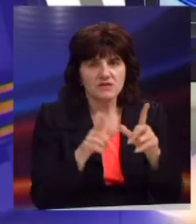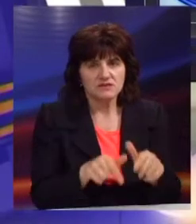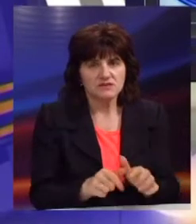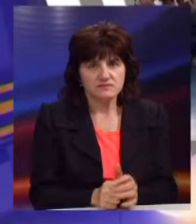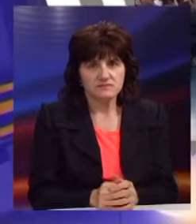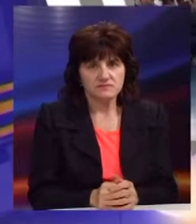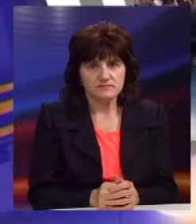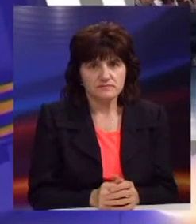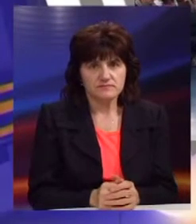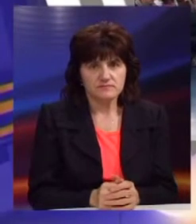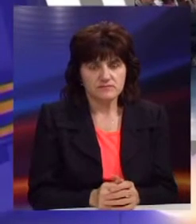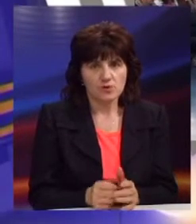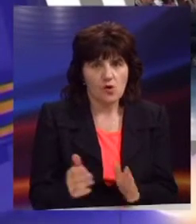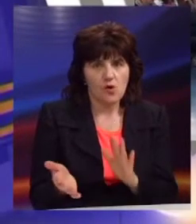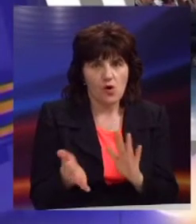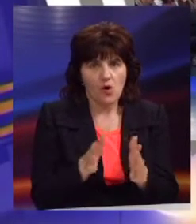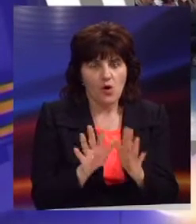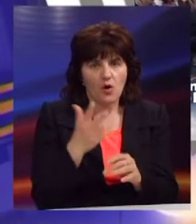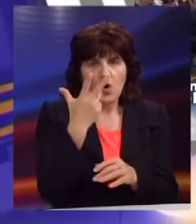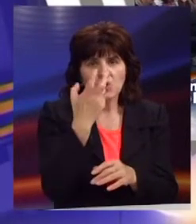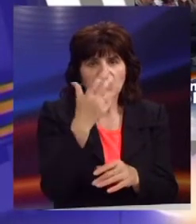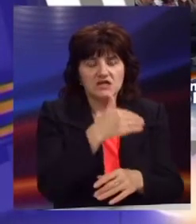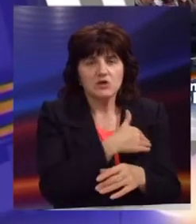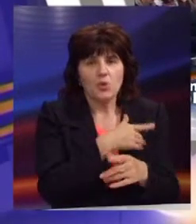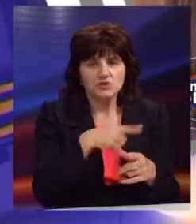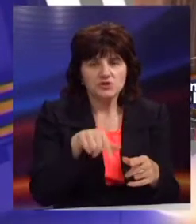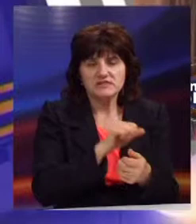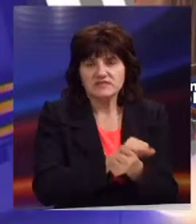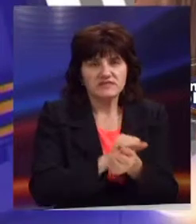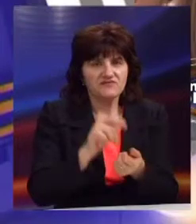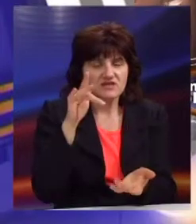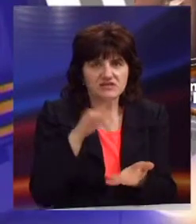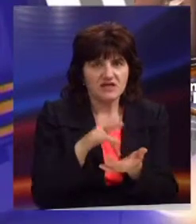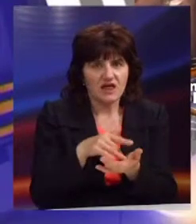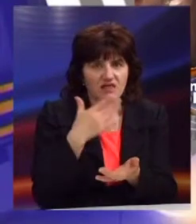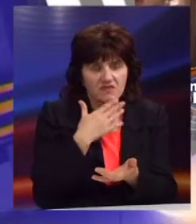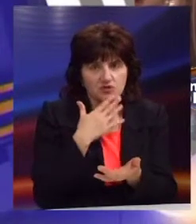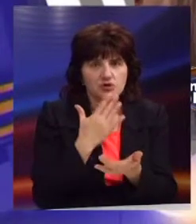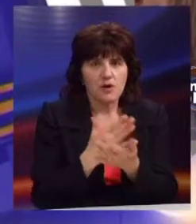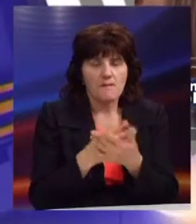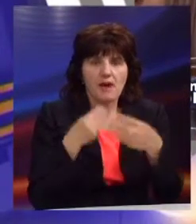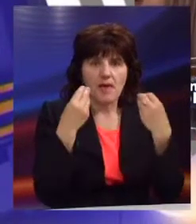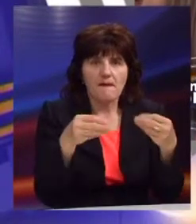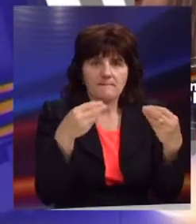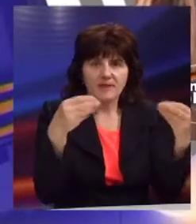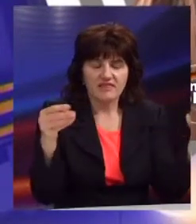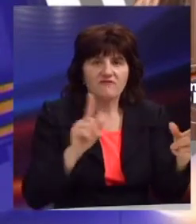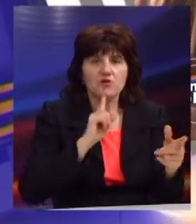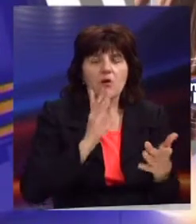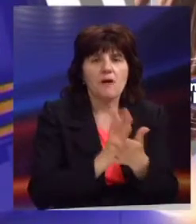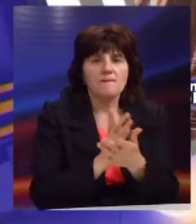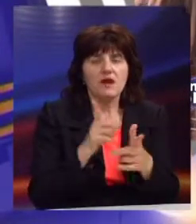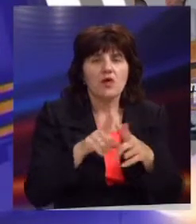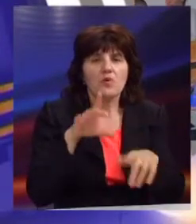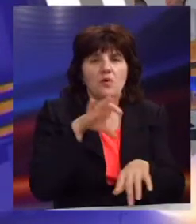temi. Oko 300 učenika predstavnika svih subotičkih srednjih škola prisustovalo je predavanju koje je održano u